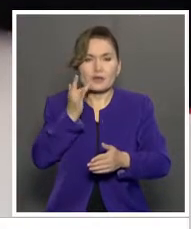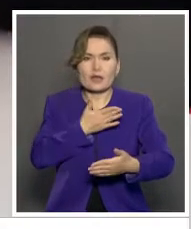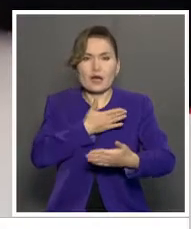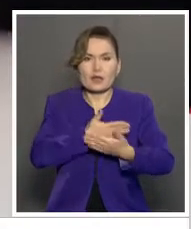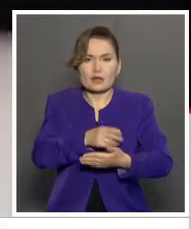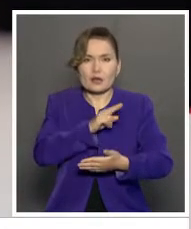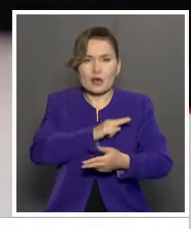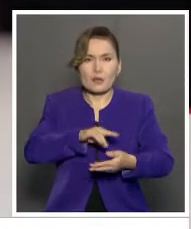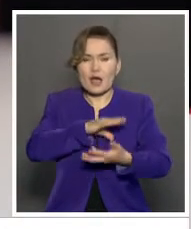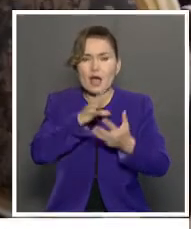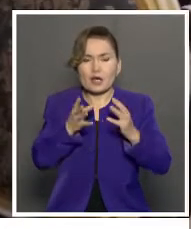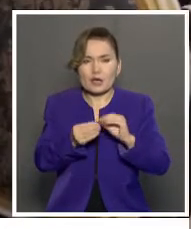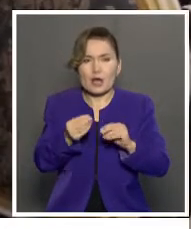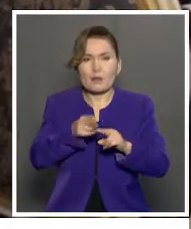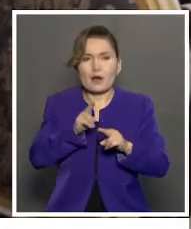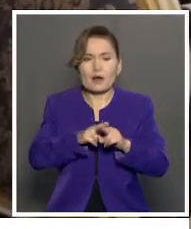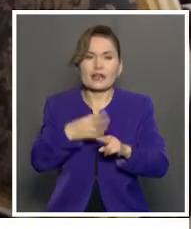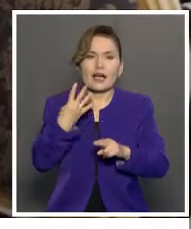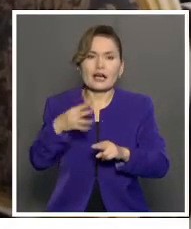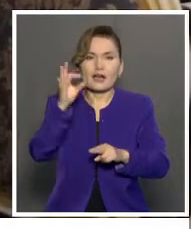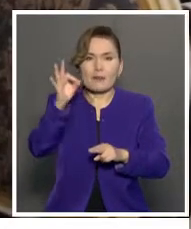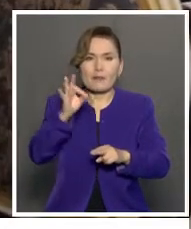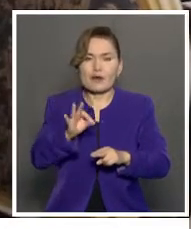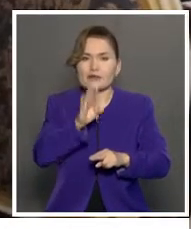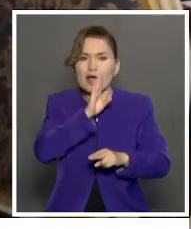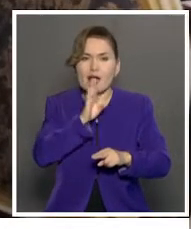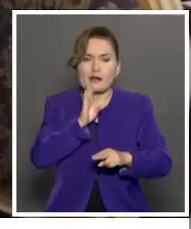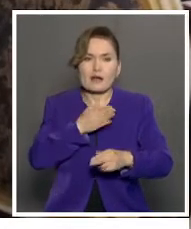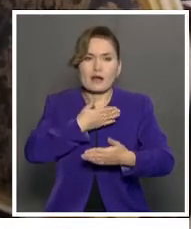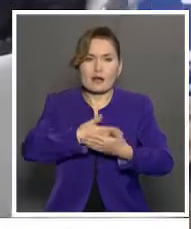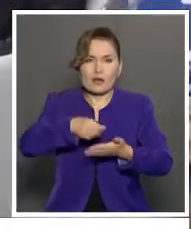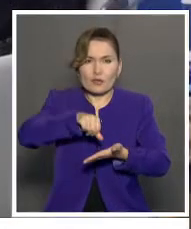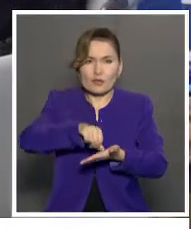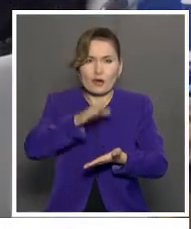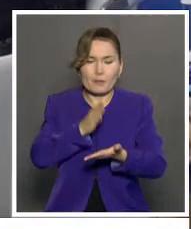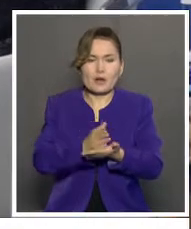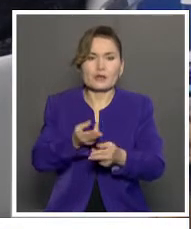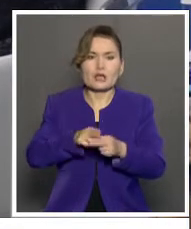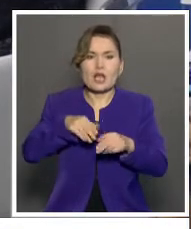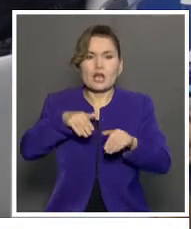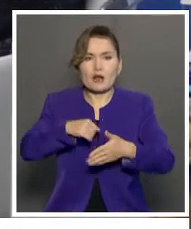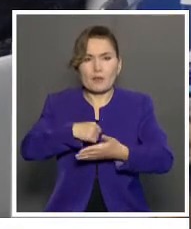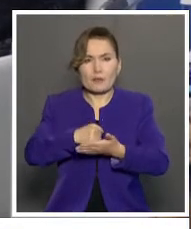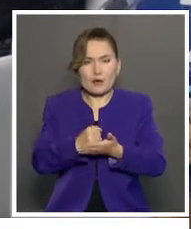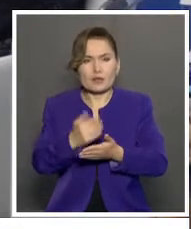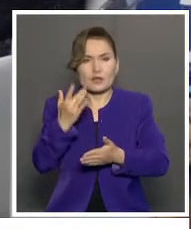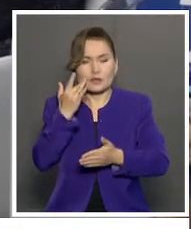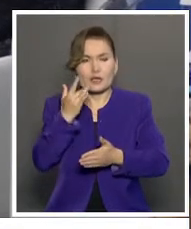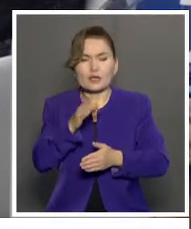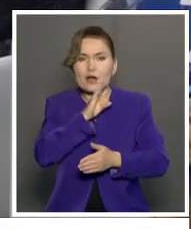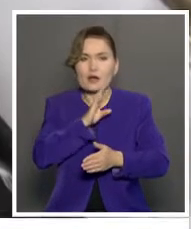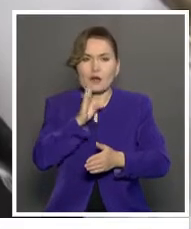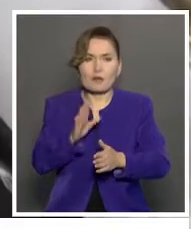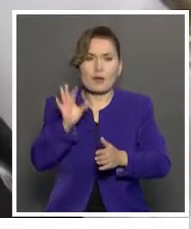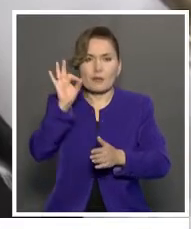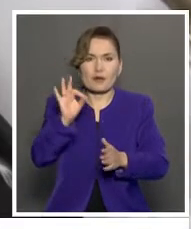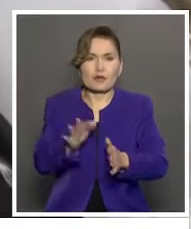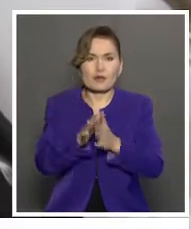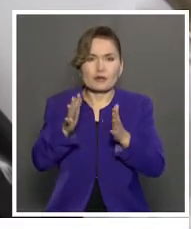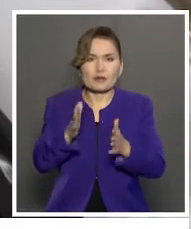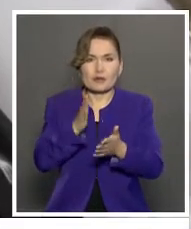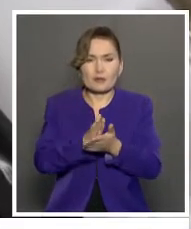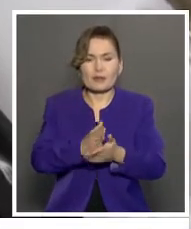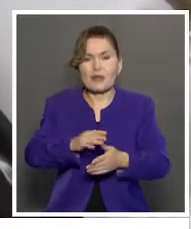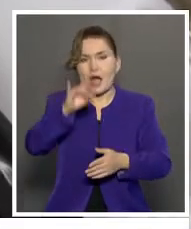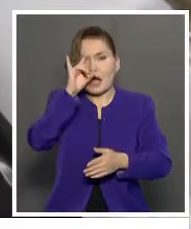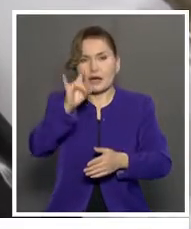жүр. Жалпы ішкі өнімнің шамамен 40% әскер әйелдер есебінен құралады. Шешім қабылдау жағынан да нәзік жанрлардың үлесі біршама артқан. Еліміздегі